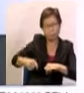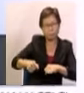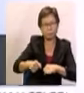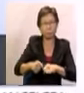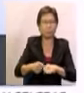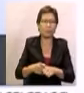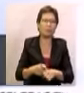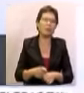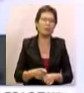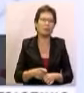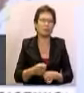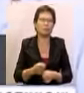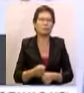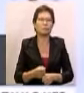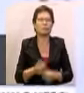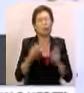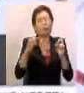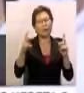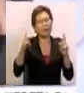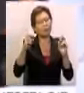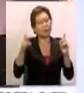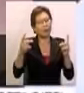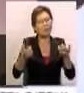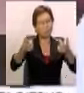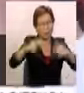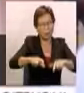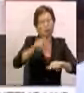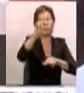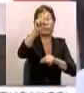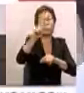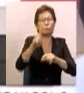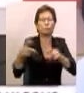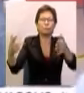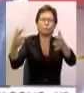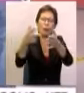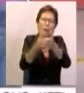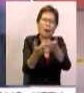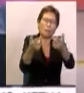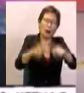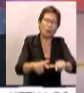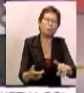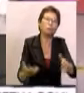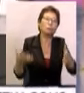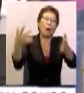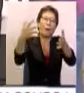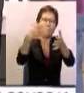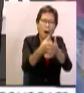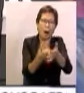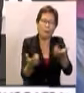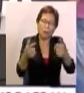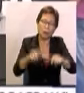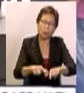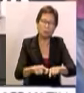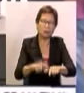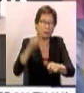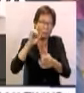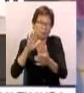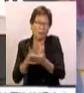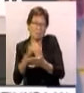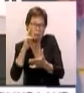yang berlaku dalam ini? Okeylah, berlakunya satu kemalangan letupan melibatkan